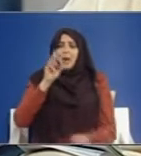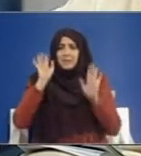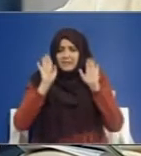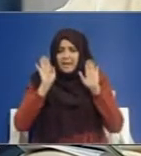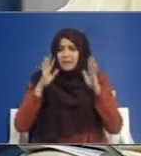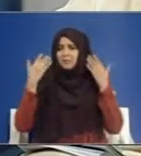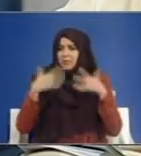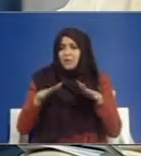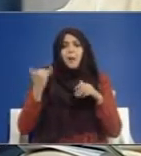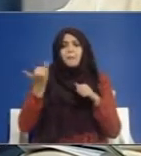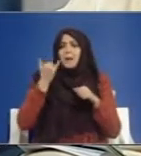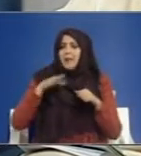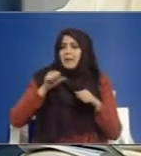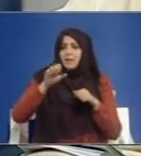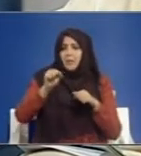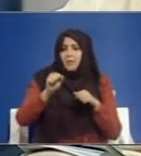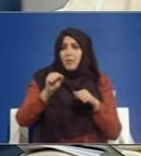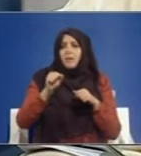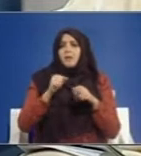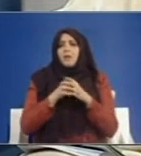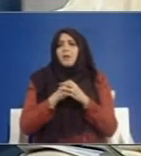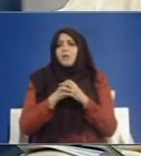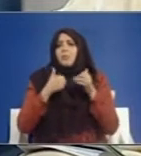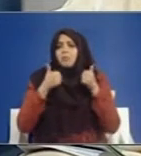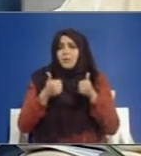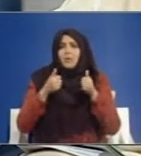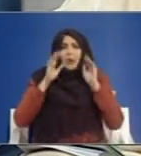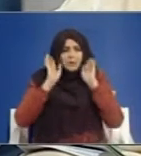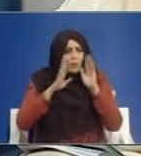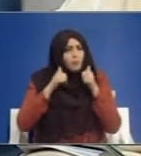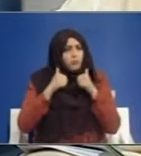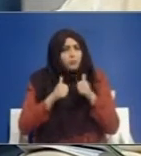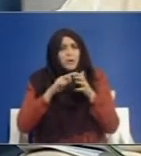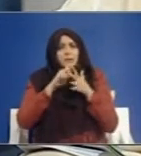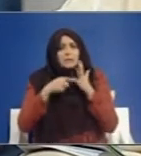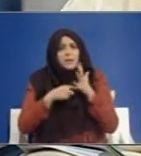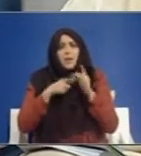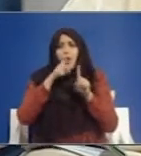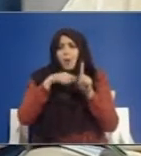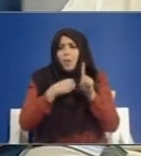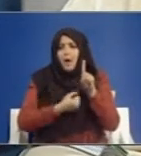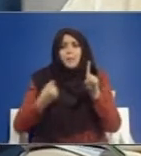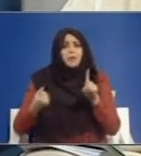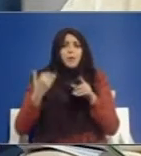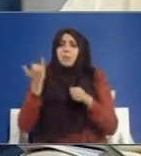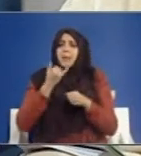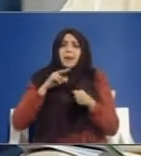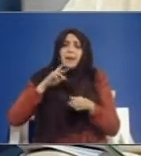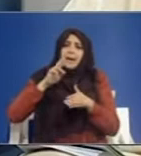صلاة كاملة وتامة وعلى أركانها وشروطها وفرائضها ومستحباتها فصلاتها